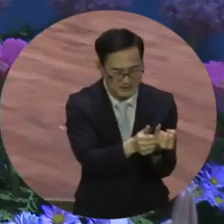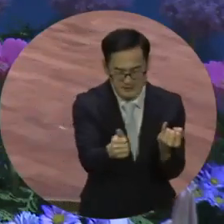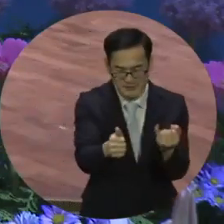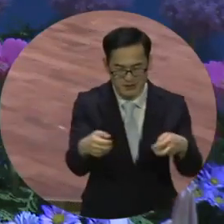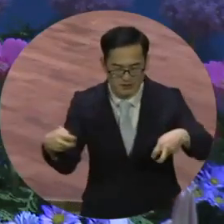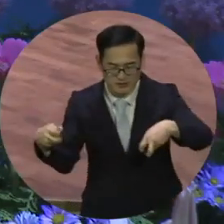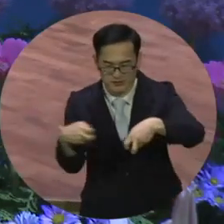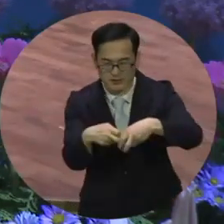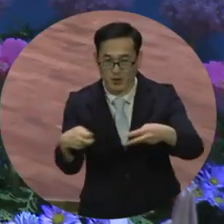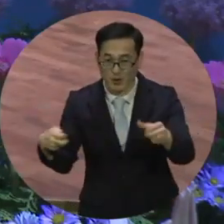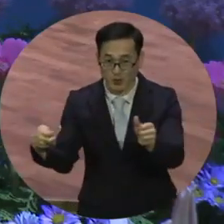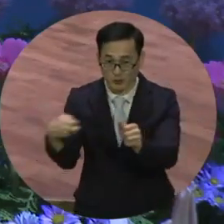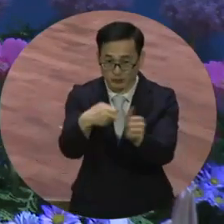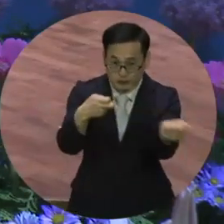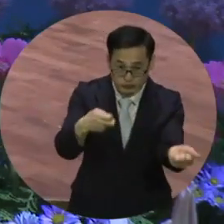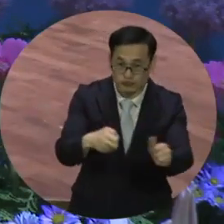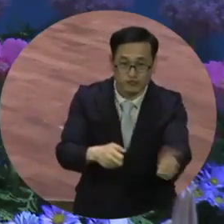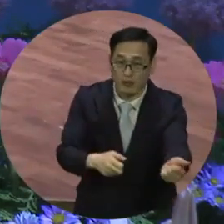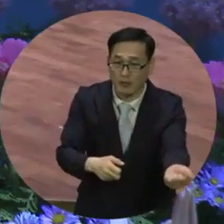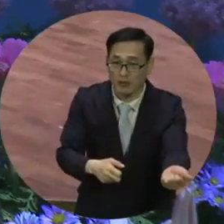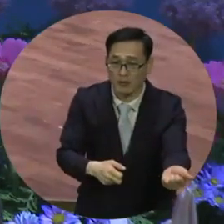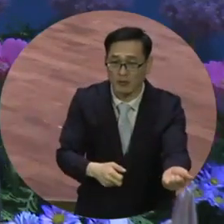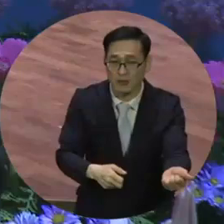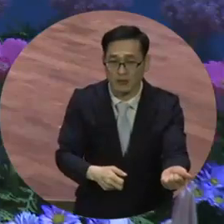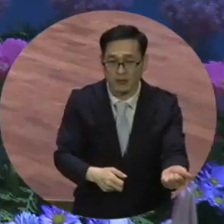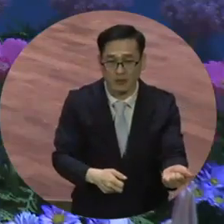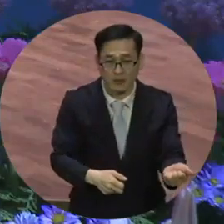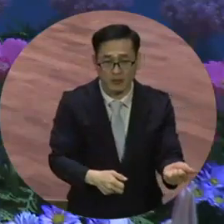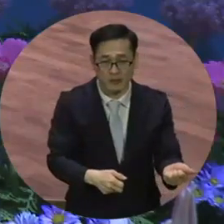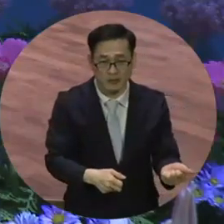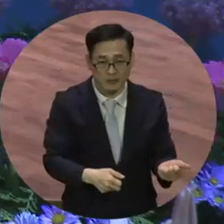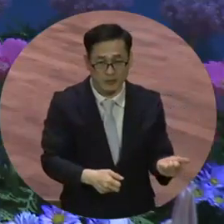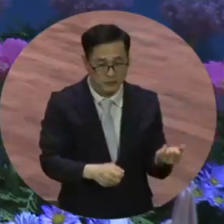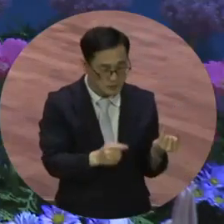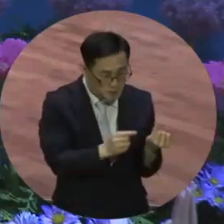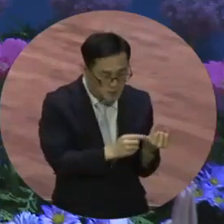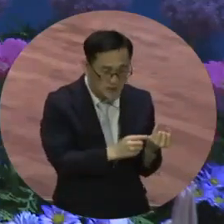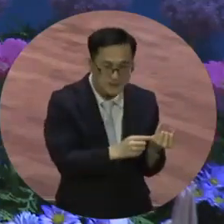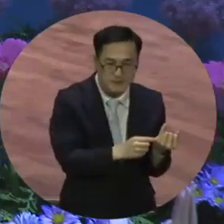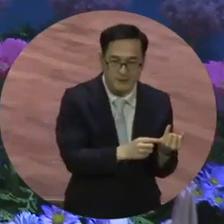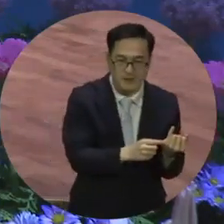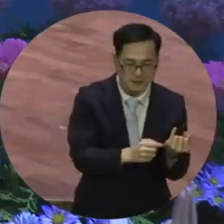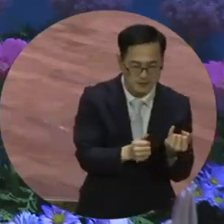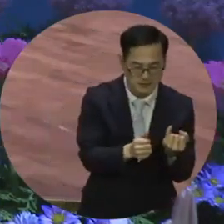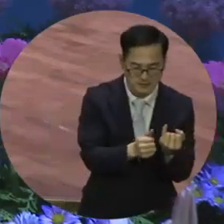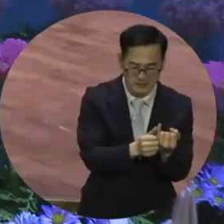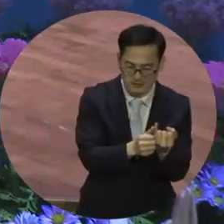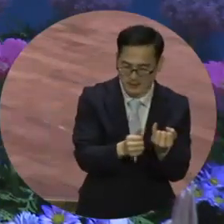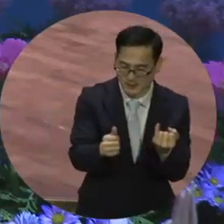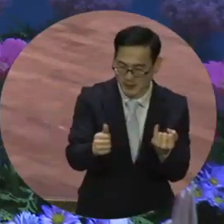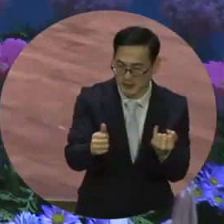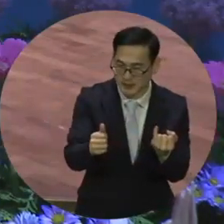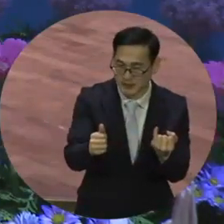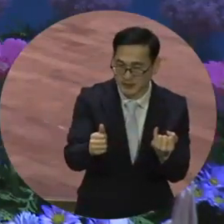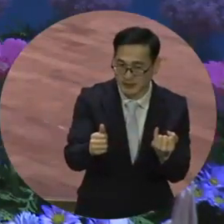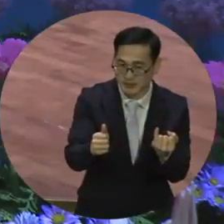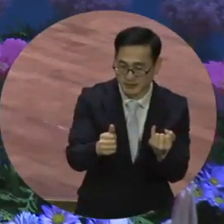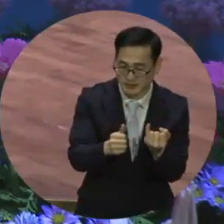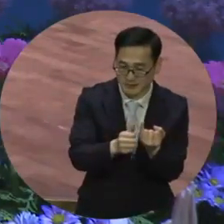죽어. 그래가지고 이 시댁 형님 가게에서 물건